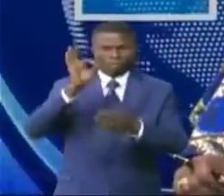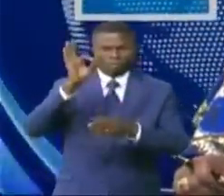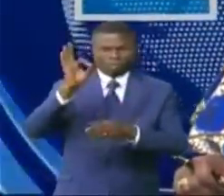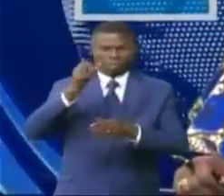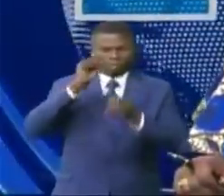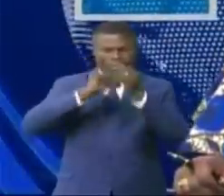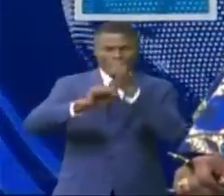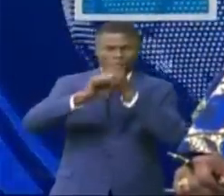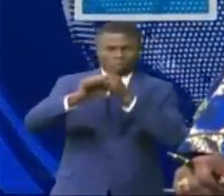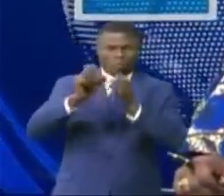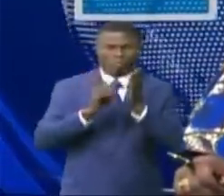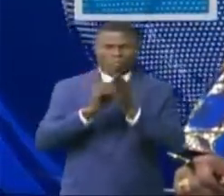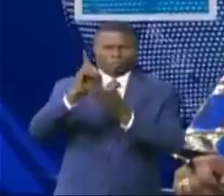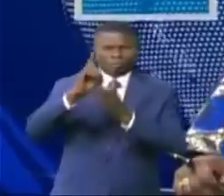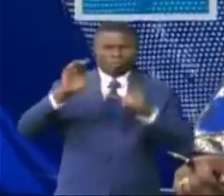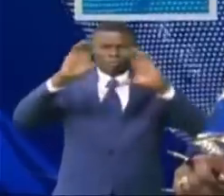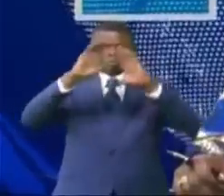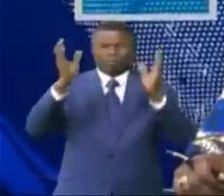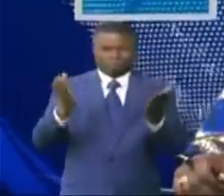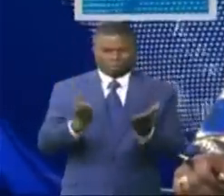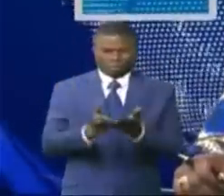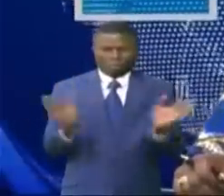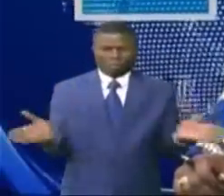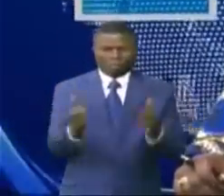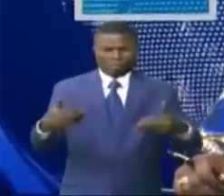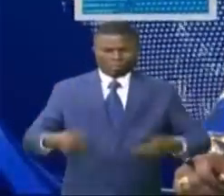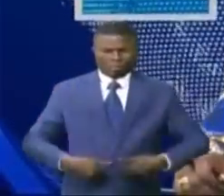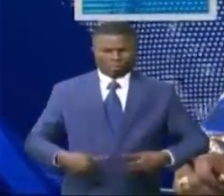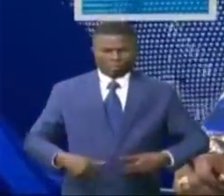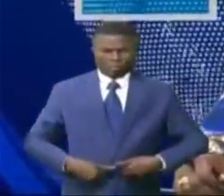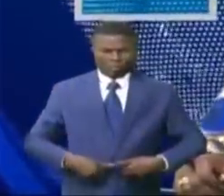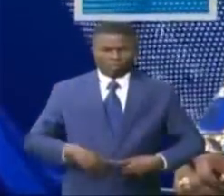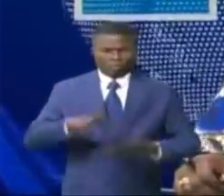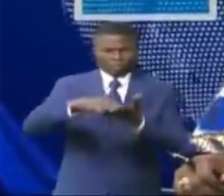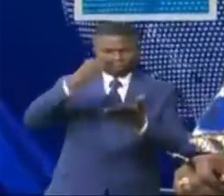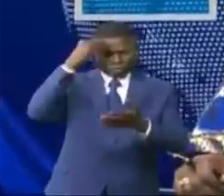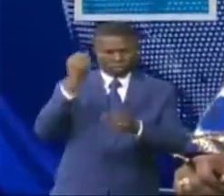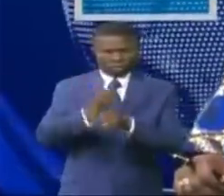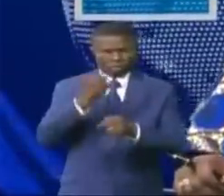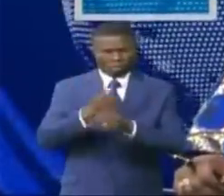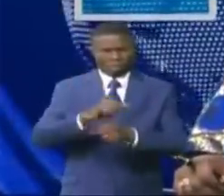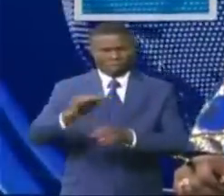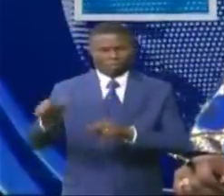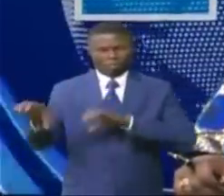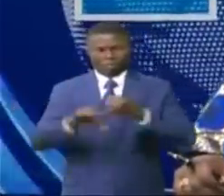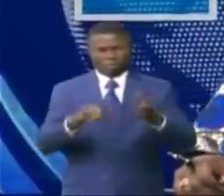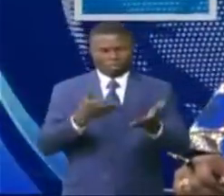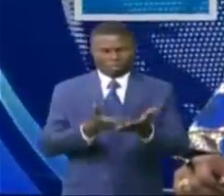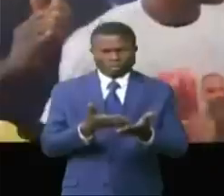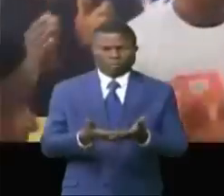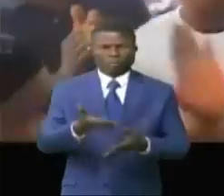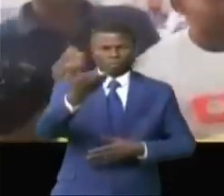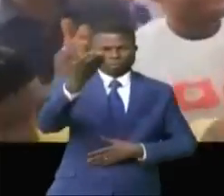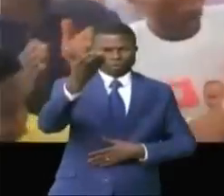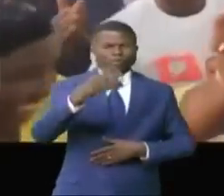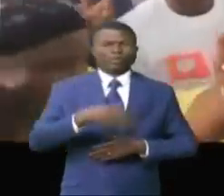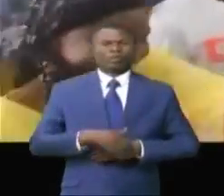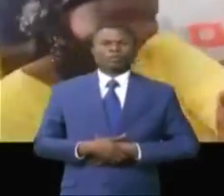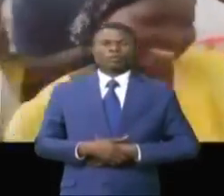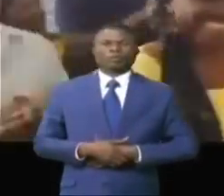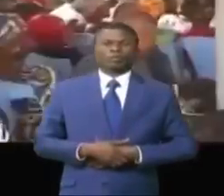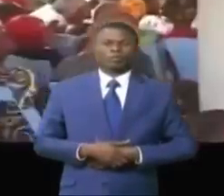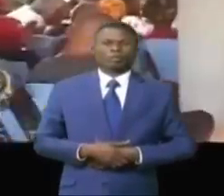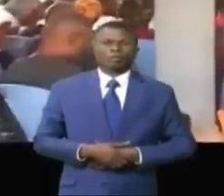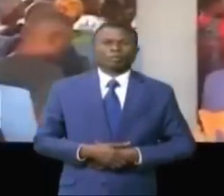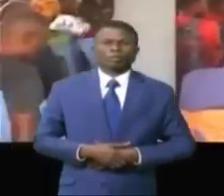promotion du développement communautaire, l'encadrement des jeunes sur l'apprentissage de métiers et autres. Regardez. Plus de 500 jeunes